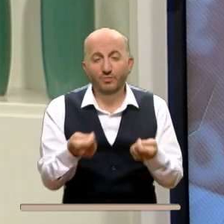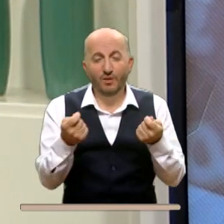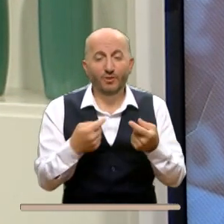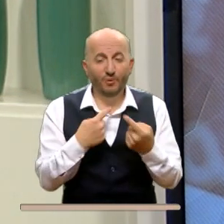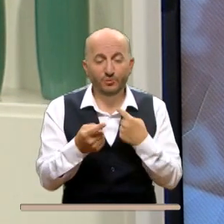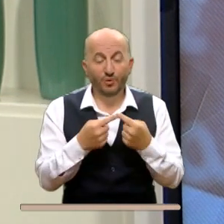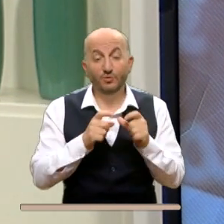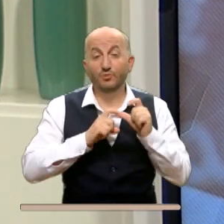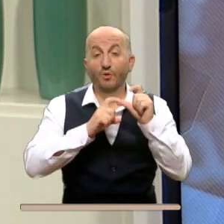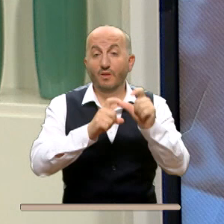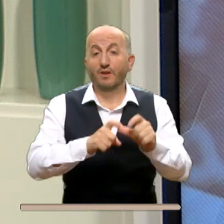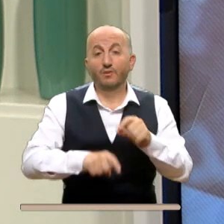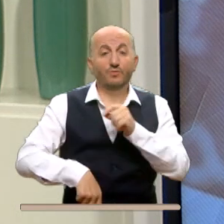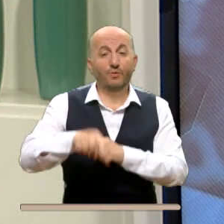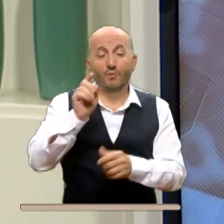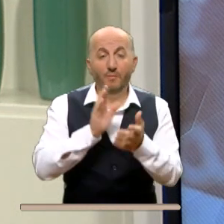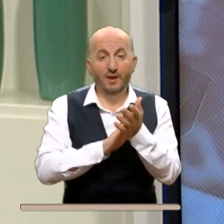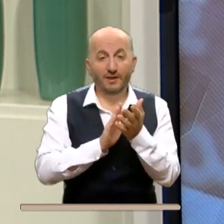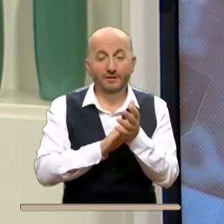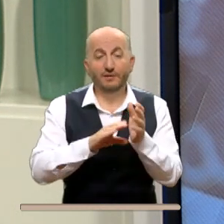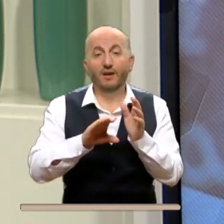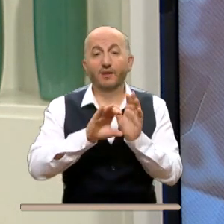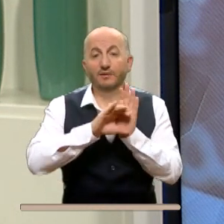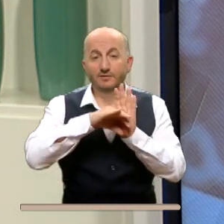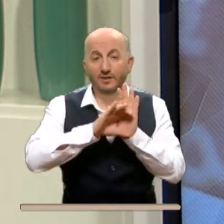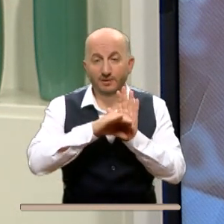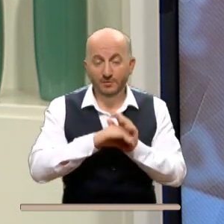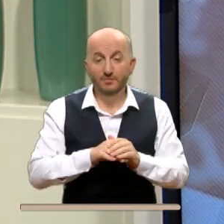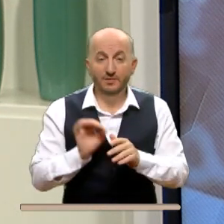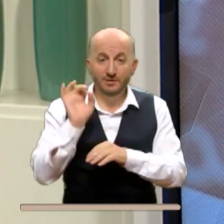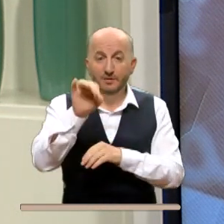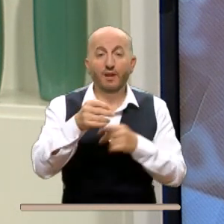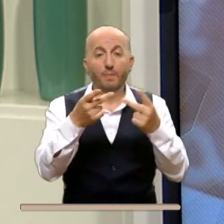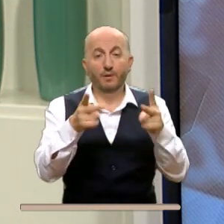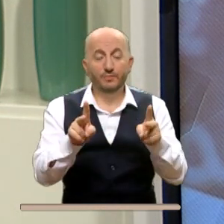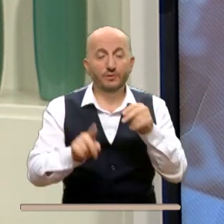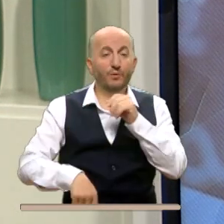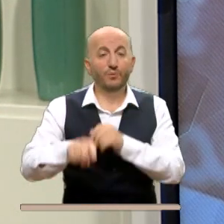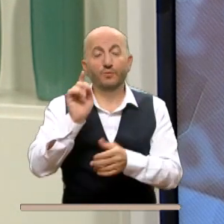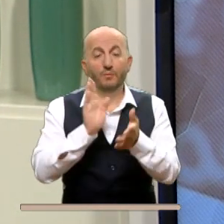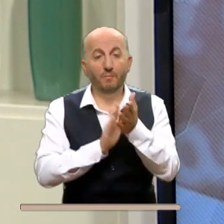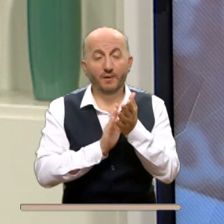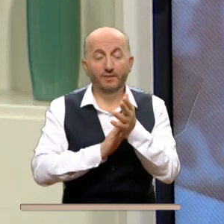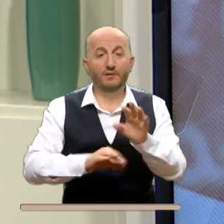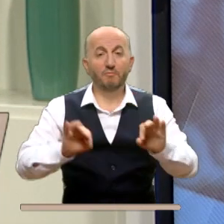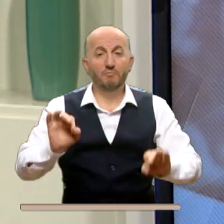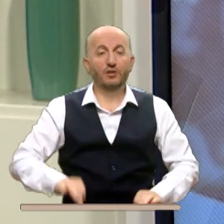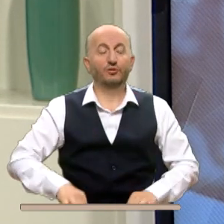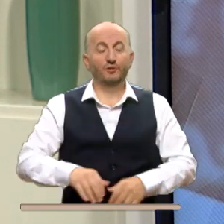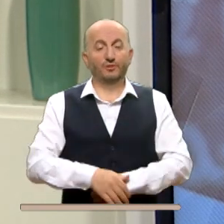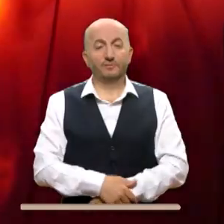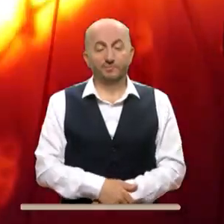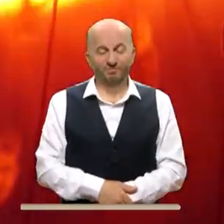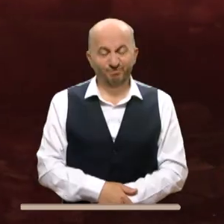sorularınızı Günün Bereketi TV Instagram adresinden bizlere iletebilirsiniz. Ve Günün Bereketi başlıyor efendim.